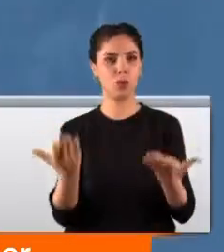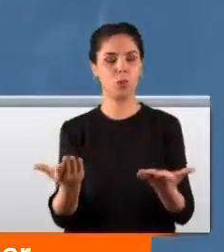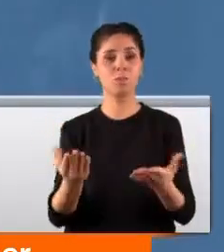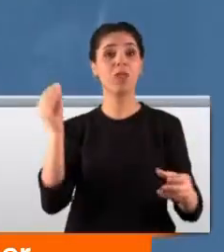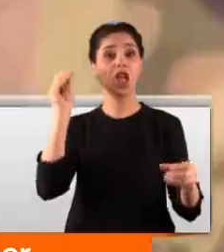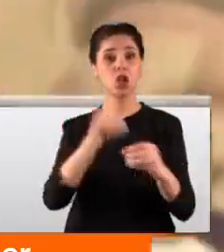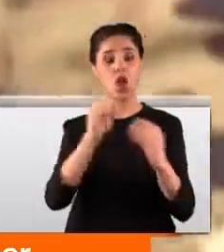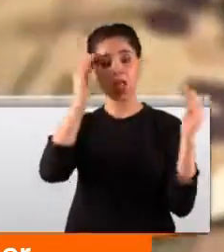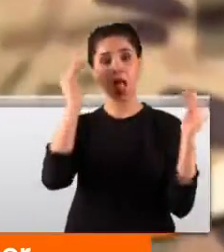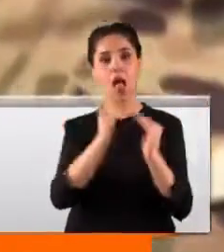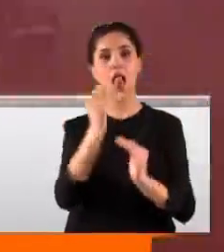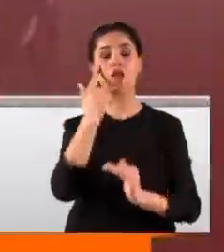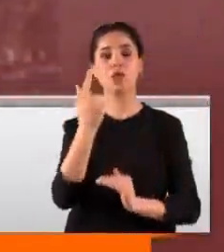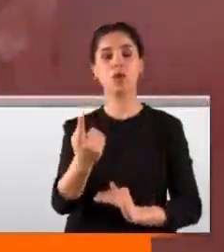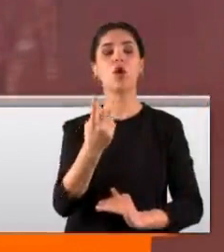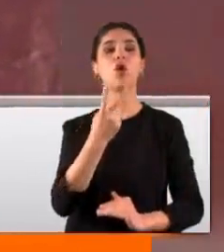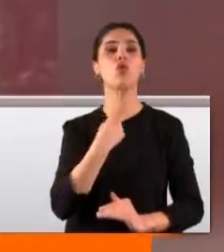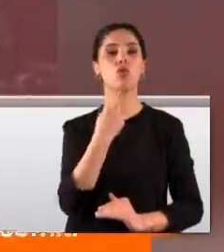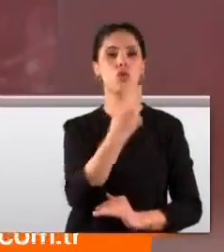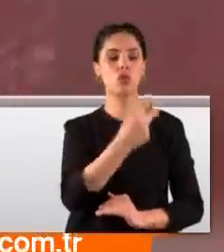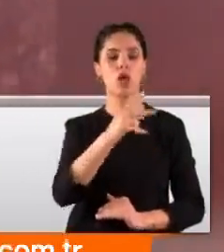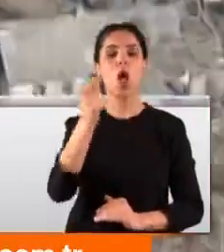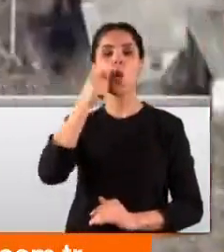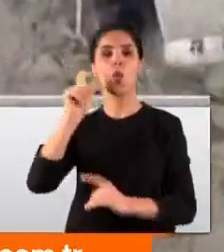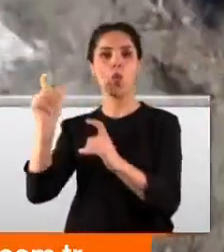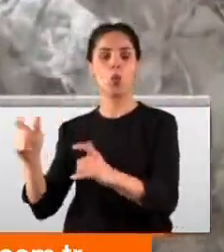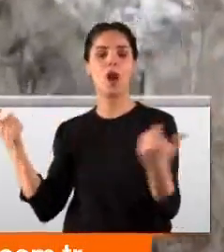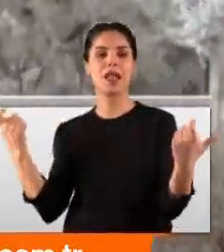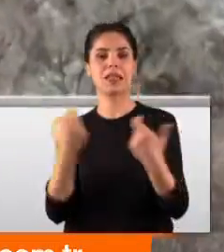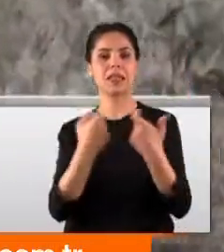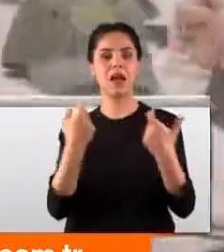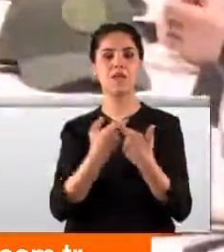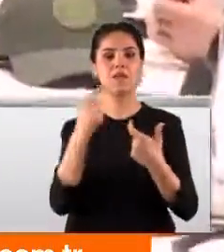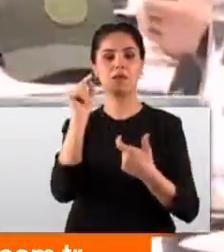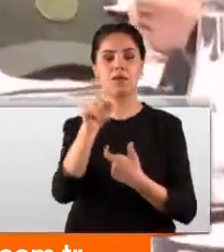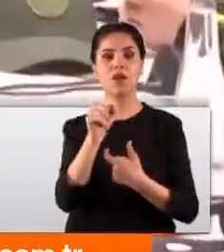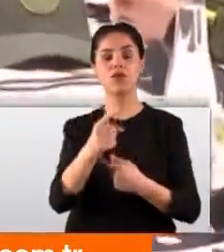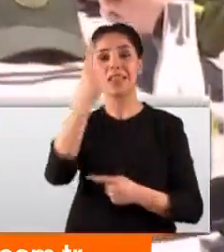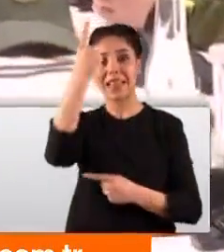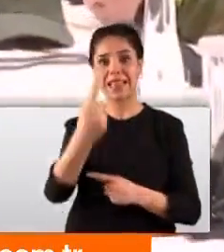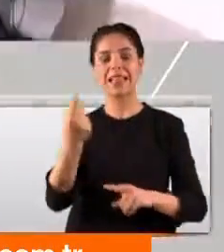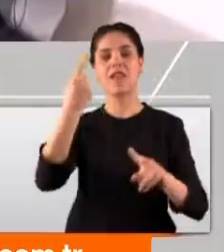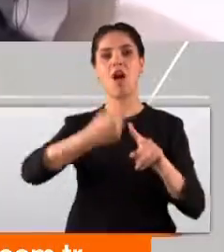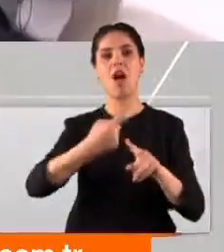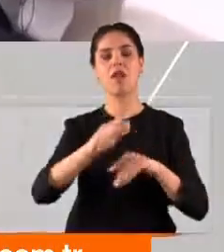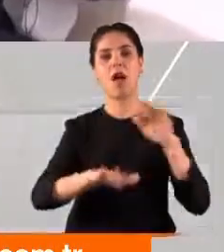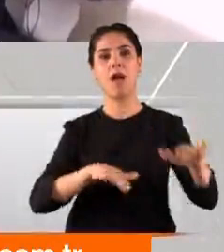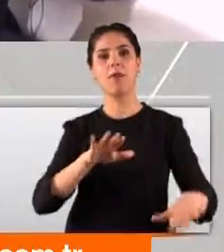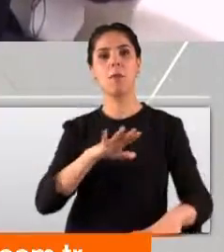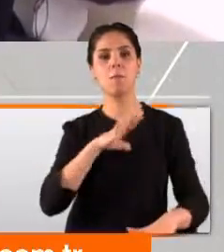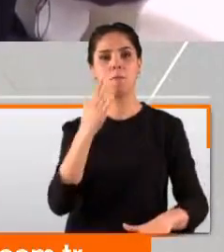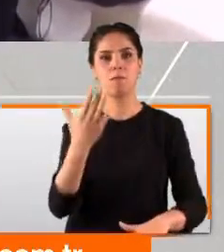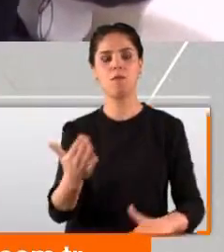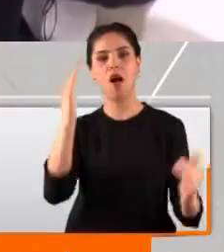Son müzakereyle Rusya-Ukrayna Savaşı'nın 34. gününde savaşın karanlık tünelinde ilk kez ışık göründü.